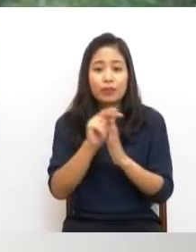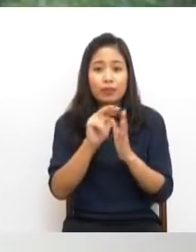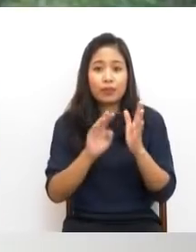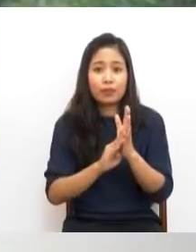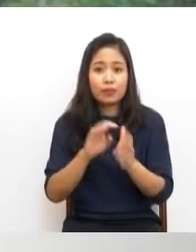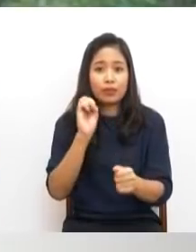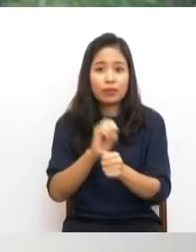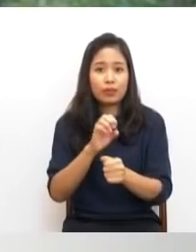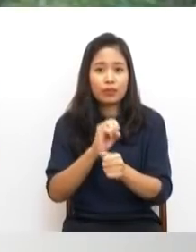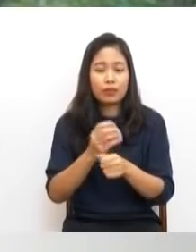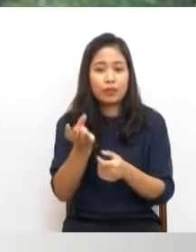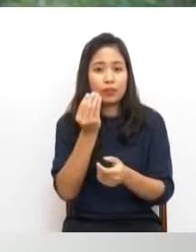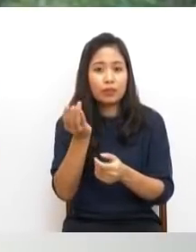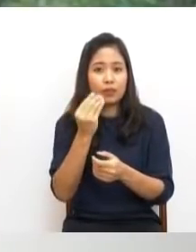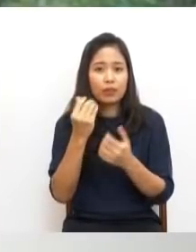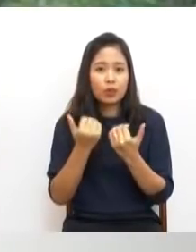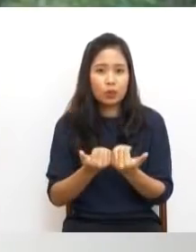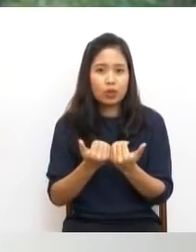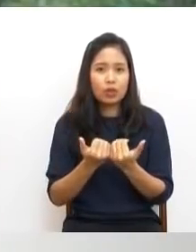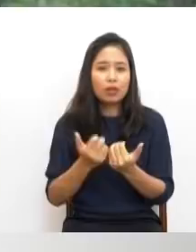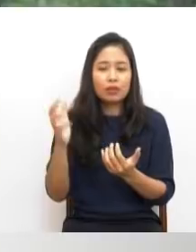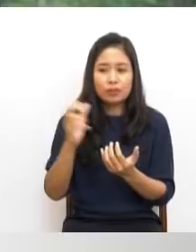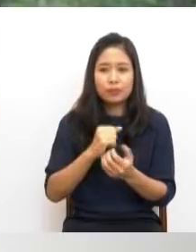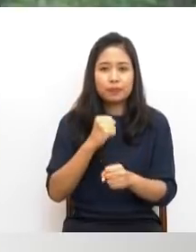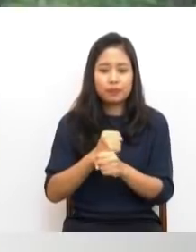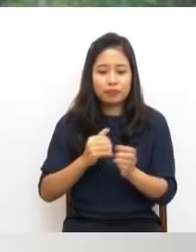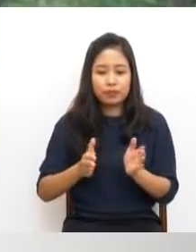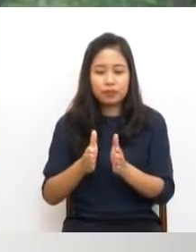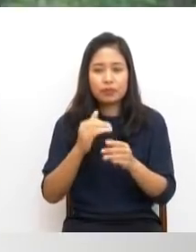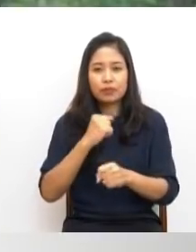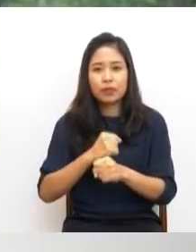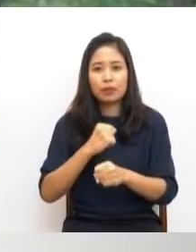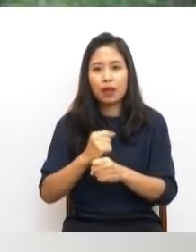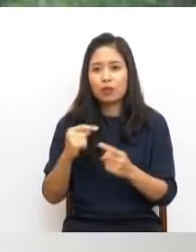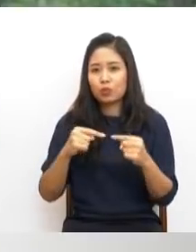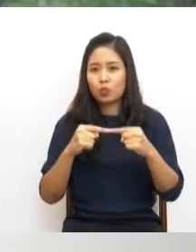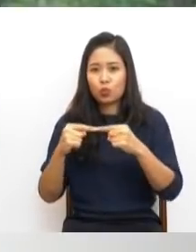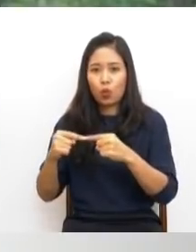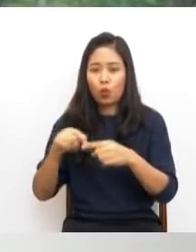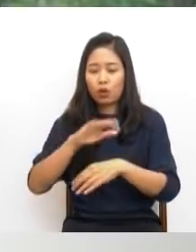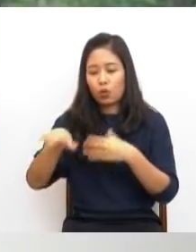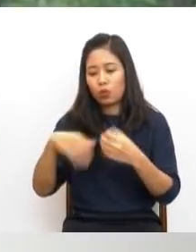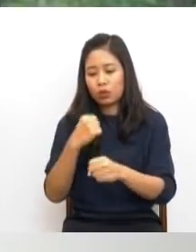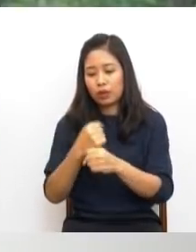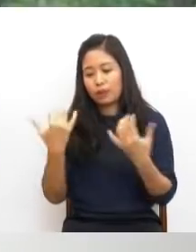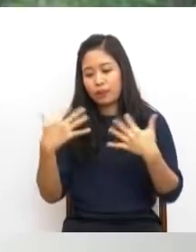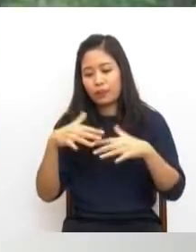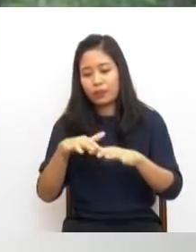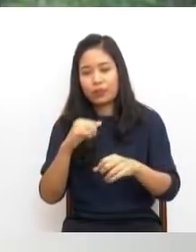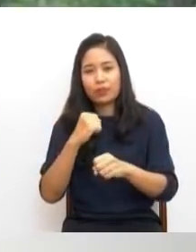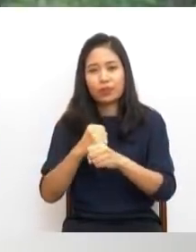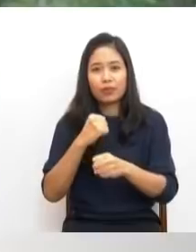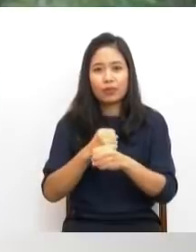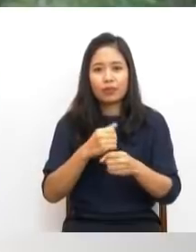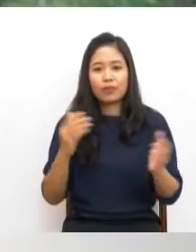ๆที่เราได้รับทราบจากท่านในวันนี้นะคะก็จะเป็นอีกแนวทางในการปฏิบัติงานค่ะเพื่อที่เรานั้นจะได้ร่วมการดำเนินงานไปในทิศทางเดียวกันเพื่อขับ